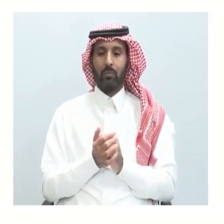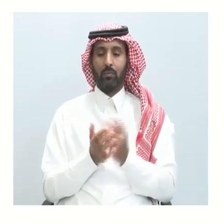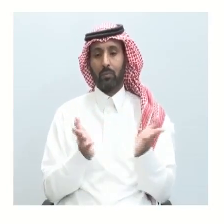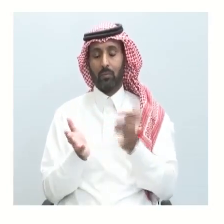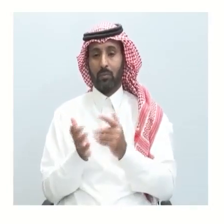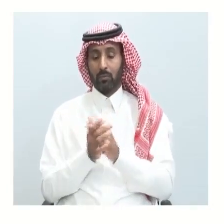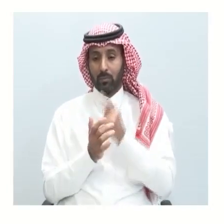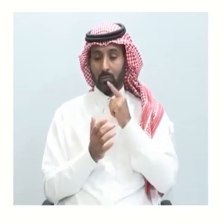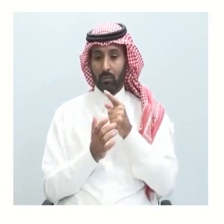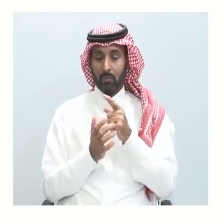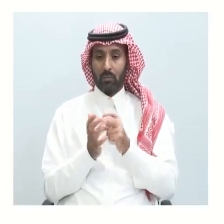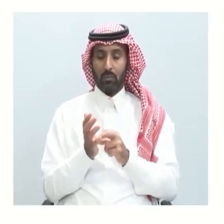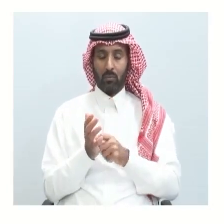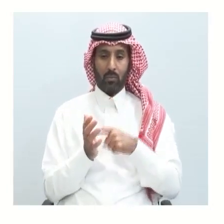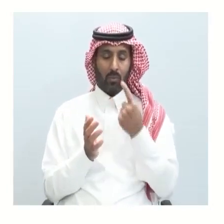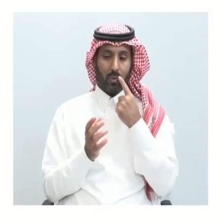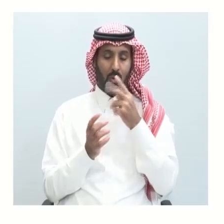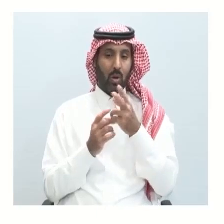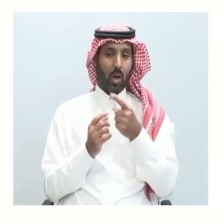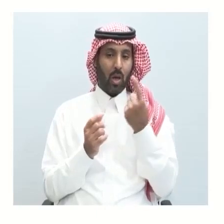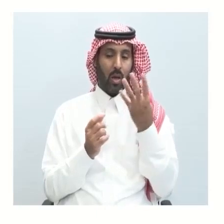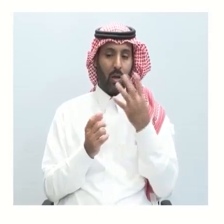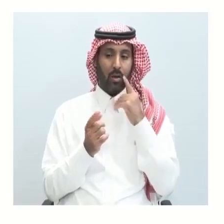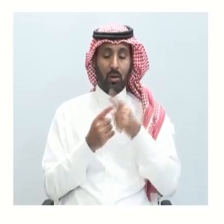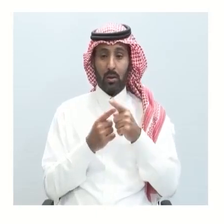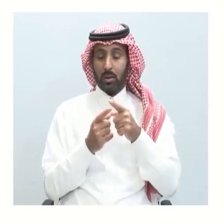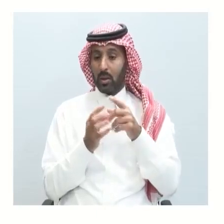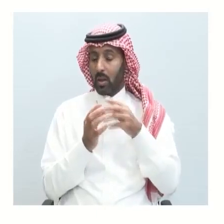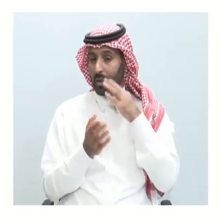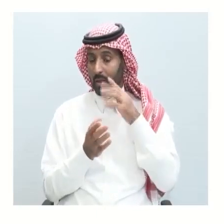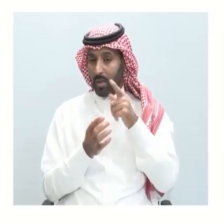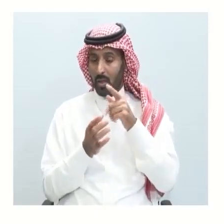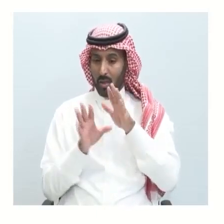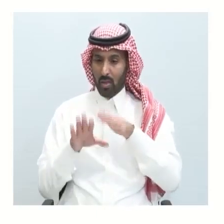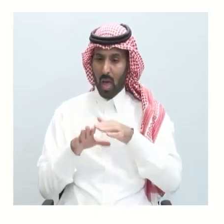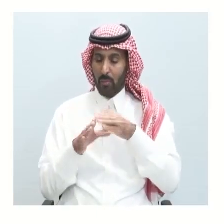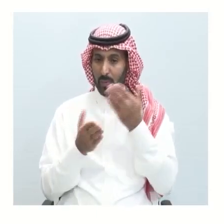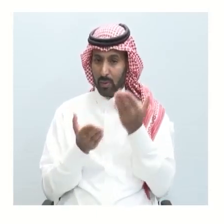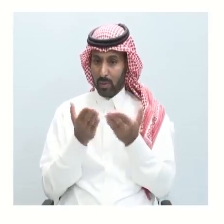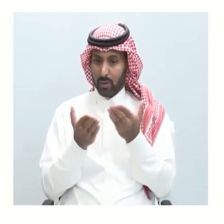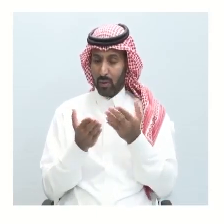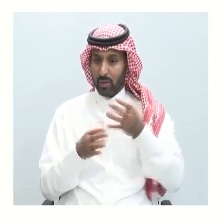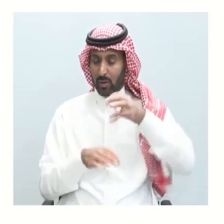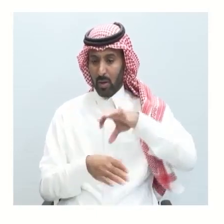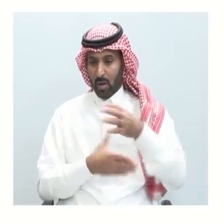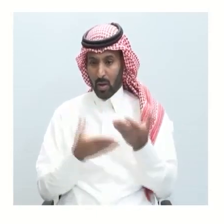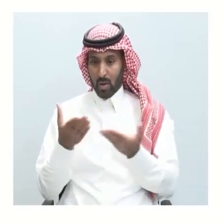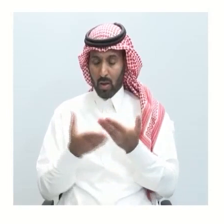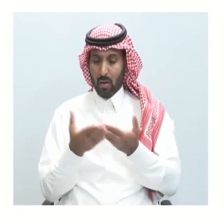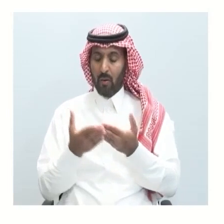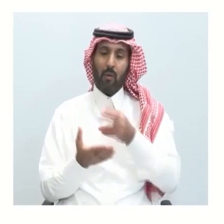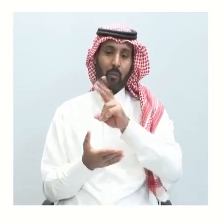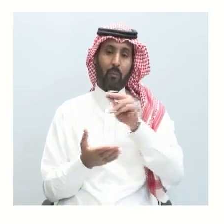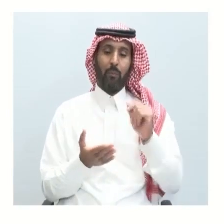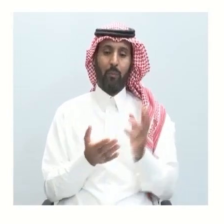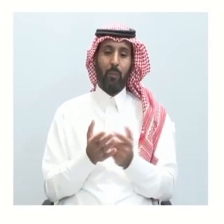لننتقل الآن إلى التطبيق. مثال 1.4 تعبير ثابت الاتزان للتفاعلات المتجانسة. هل